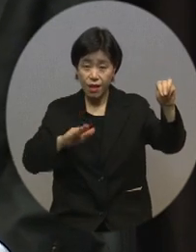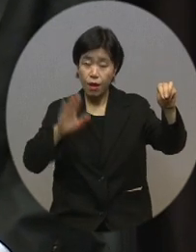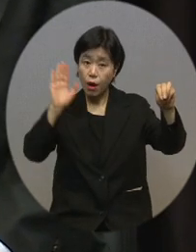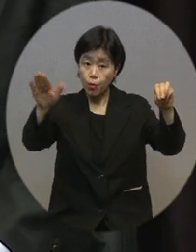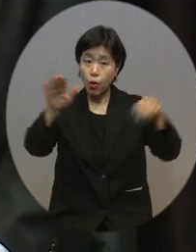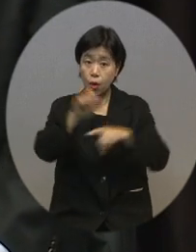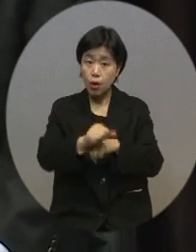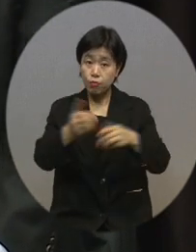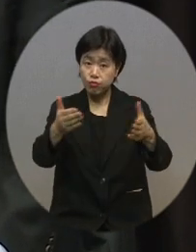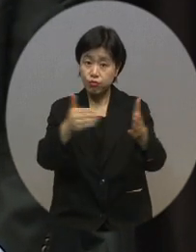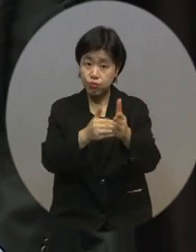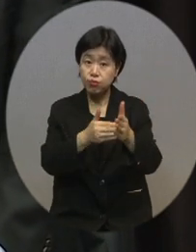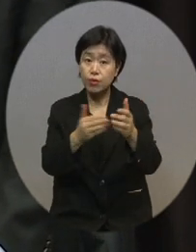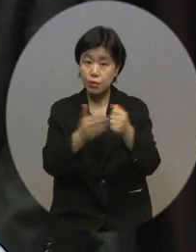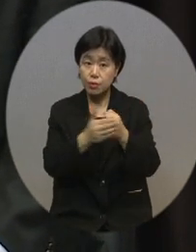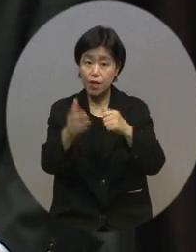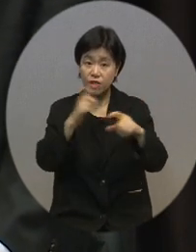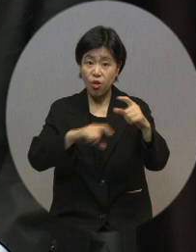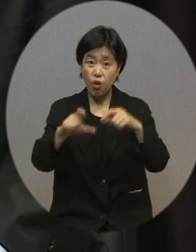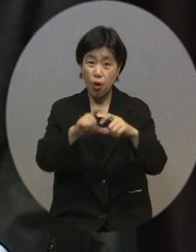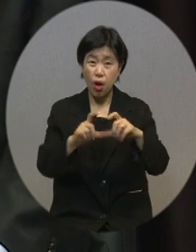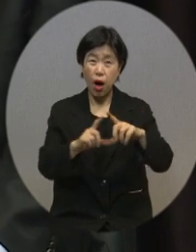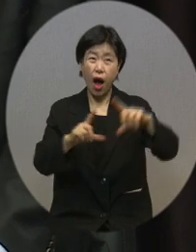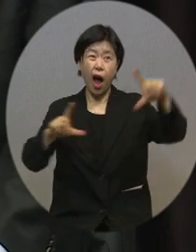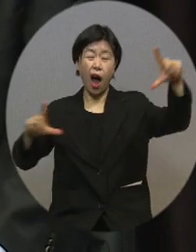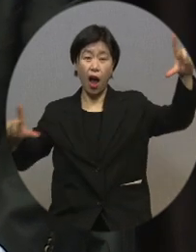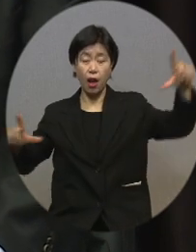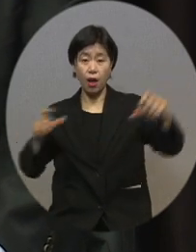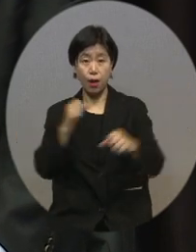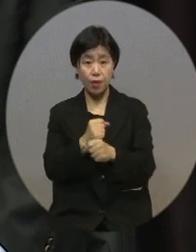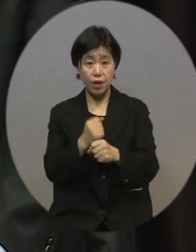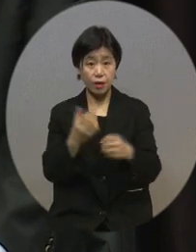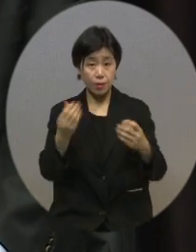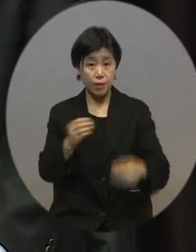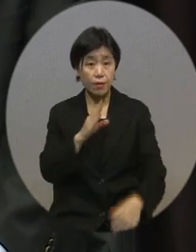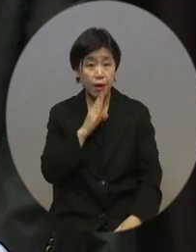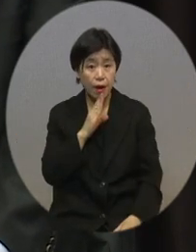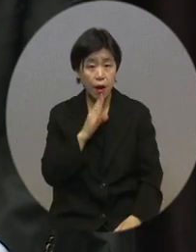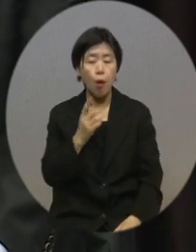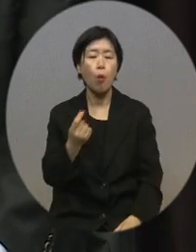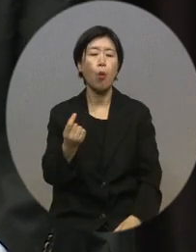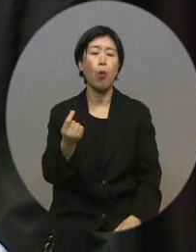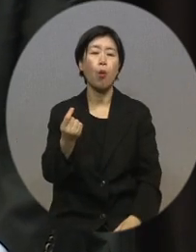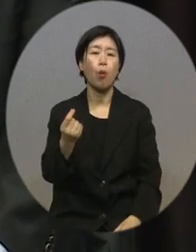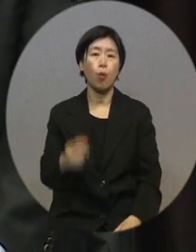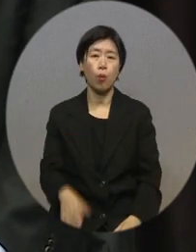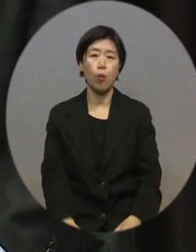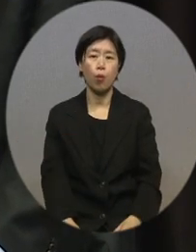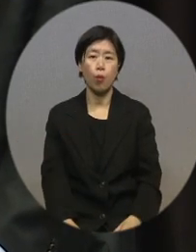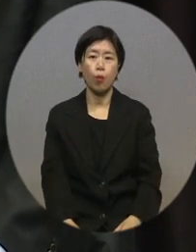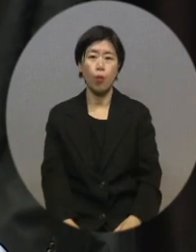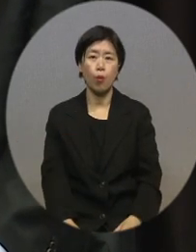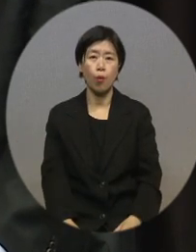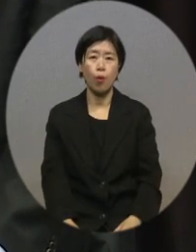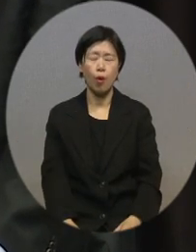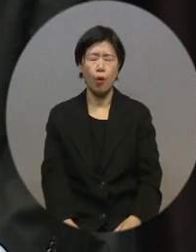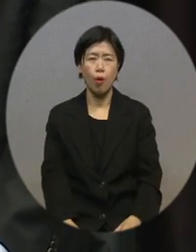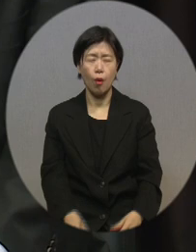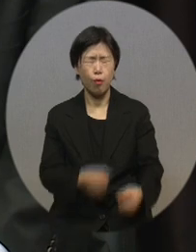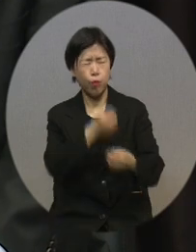되겠네요. 맞습니다. 예, 예. 한 면이 그냥 다 차지해도 그렇죠. 건물의 한 면을 다 차지해도 상관없는 아. 거죠. 요란하겠네요. 예.